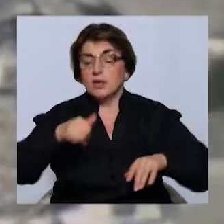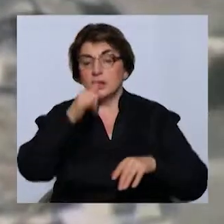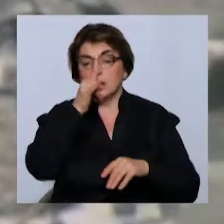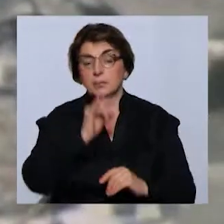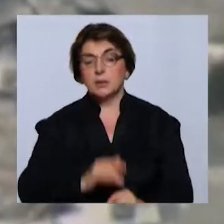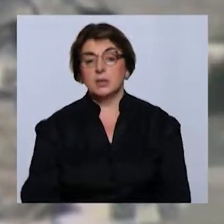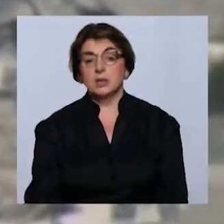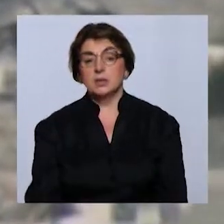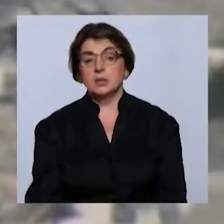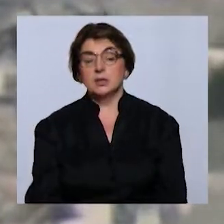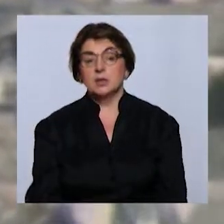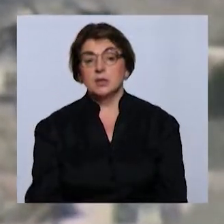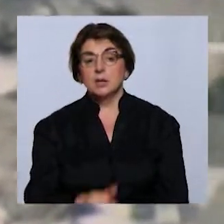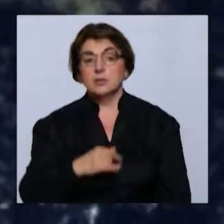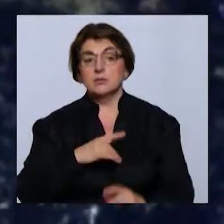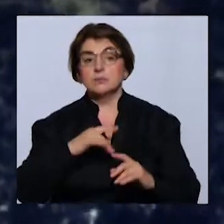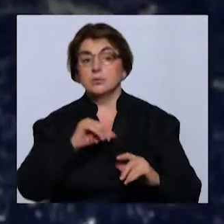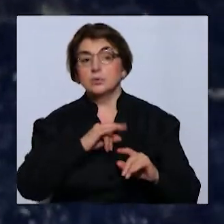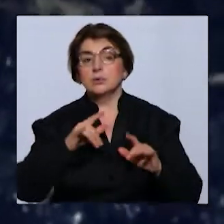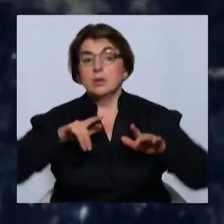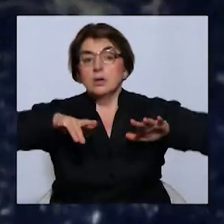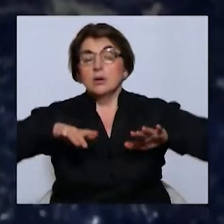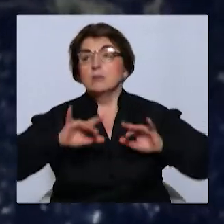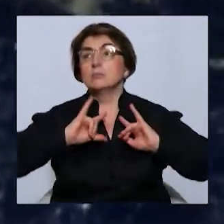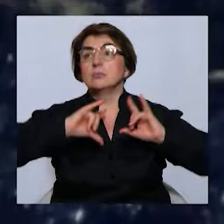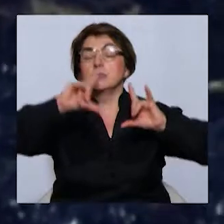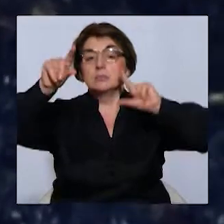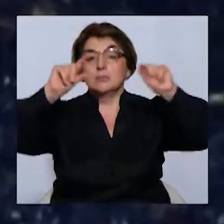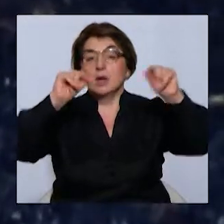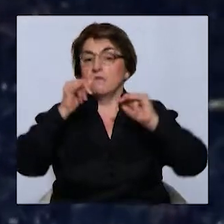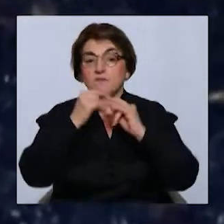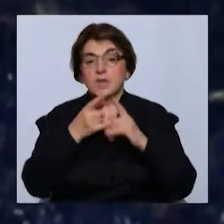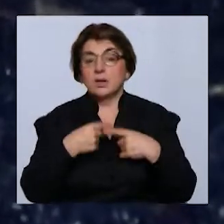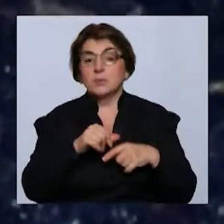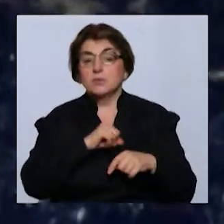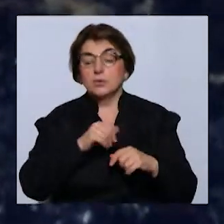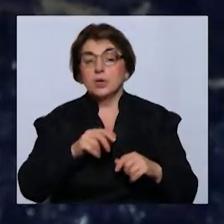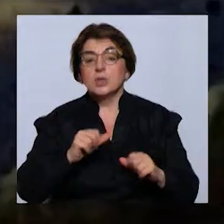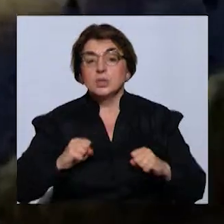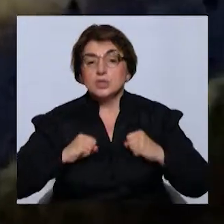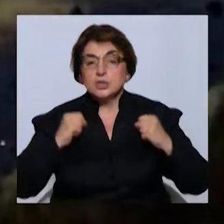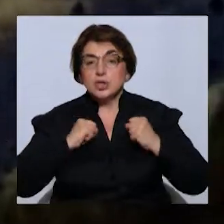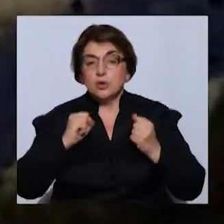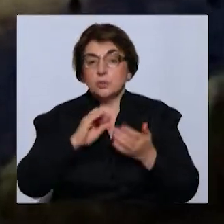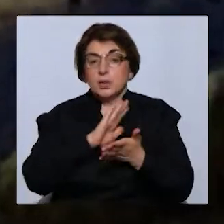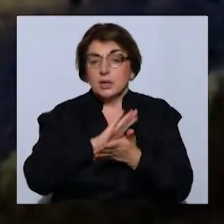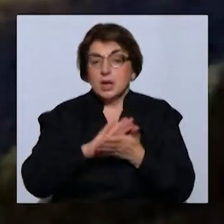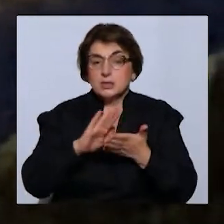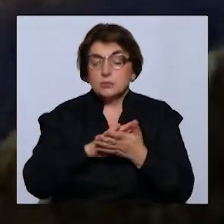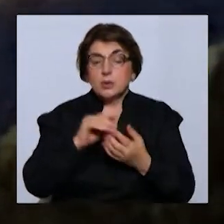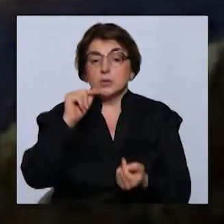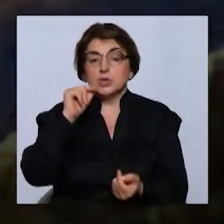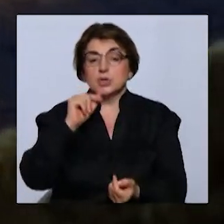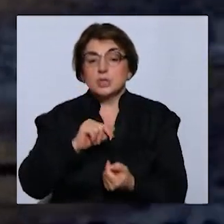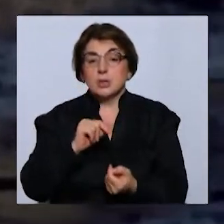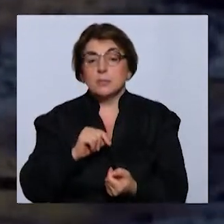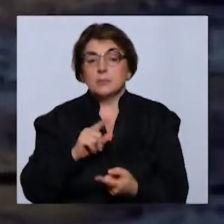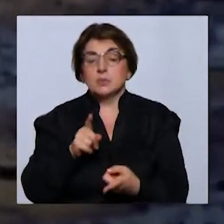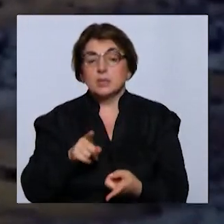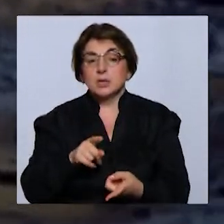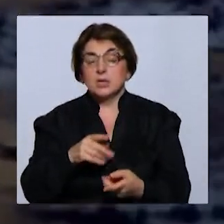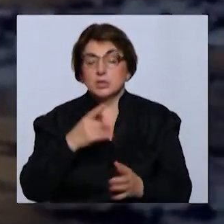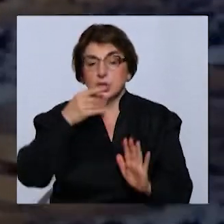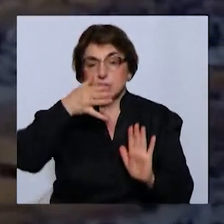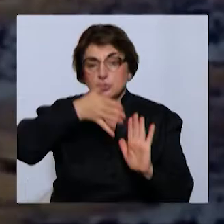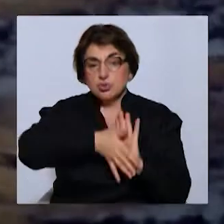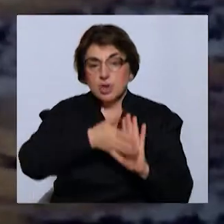ვეღარ ფრენენ, ანუ მიგრაციას ვეღარ ახორციელებენ, მერე ისინი ცდილობენ რომ გასუფთავდნენ, შესაბამისად ეს